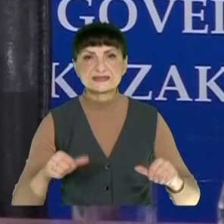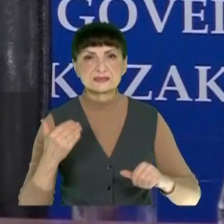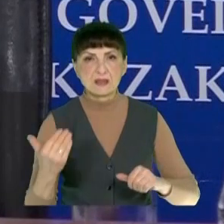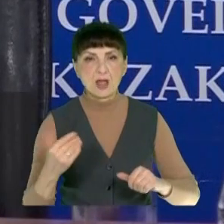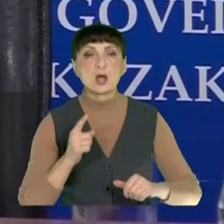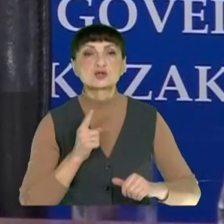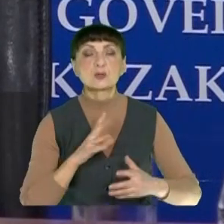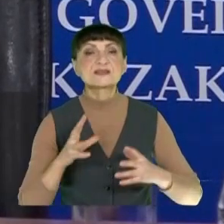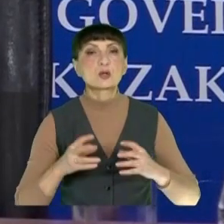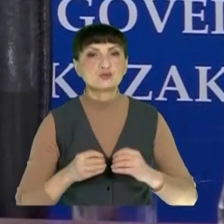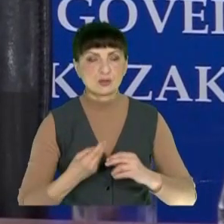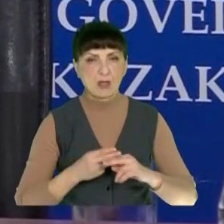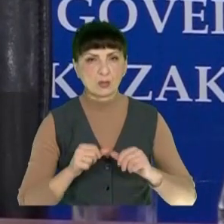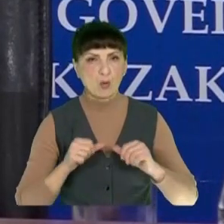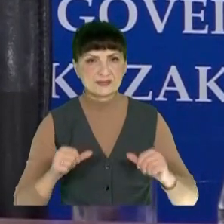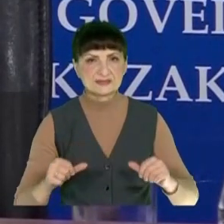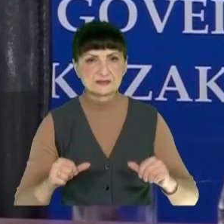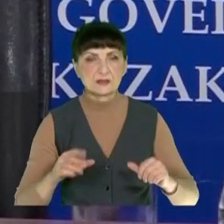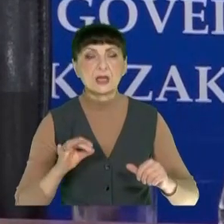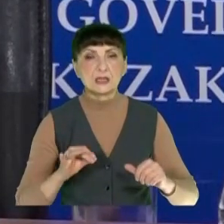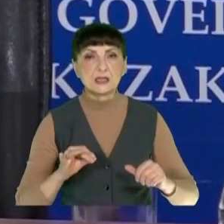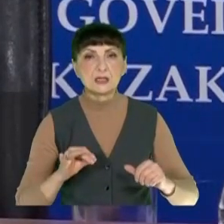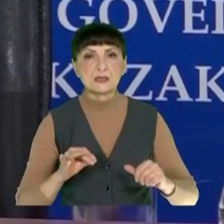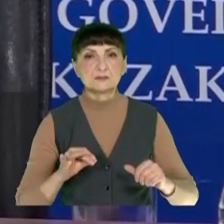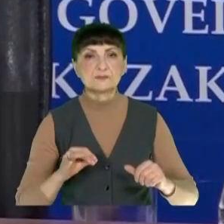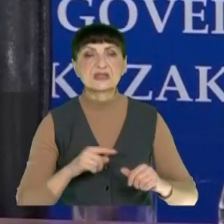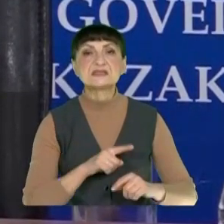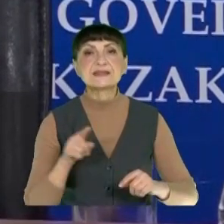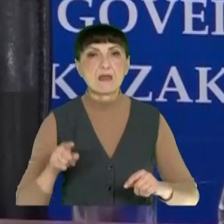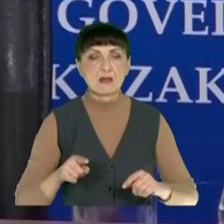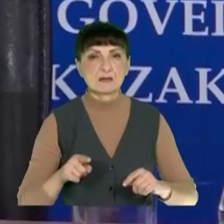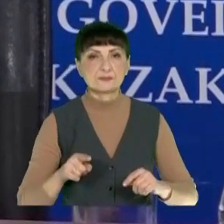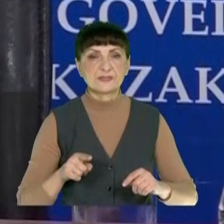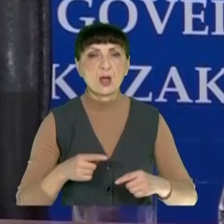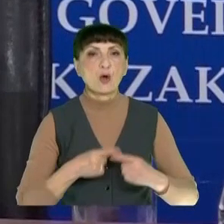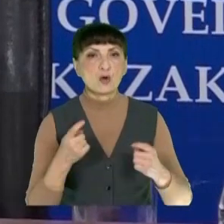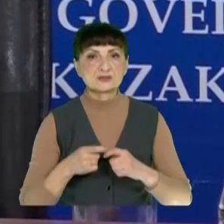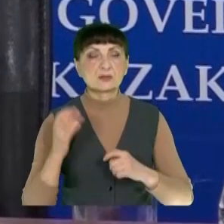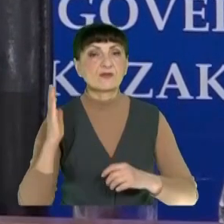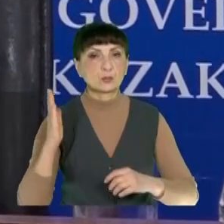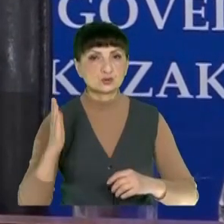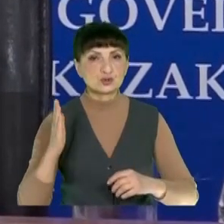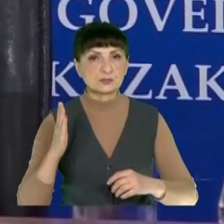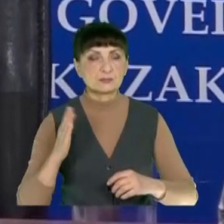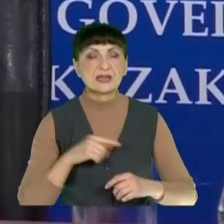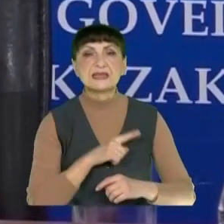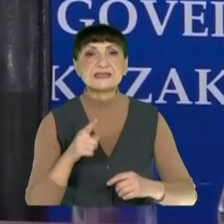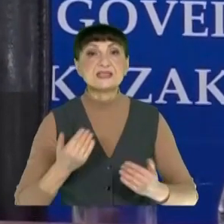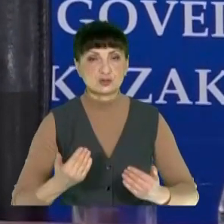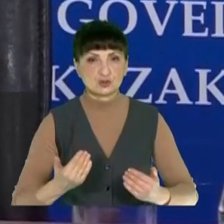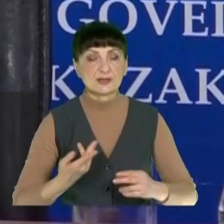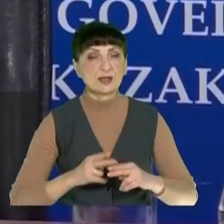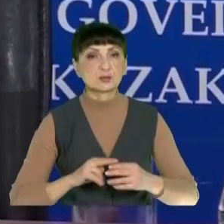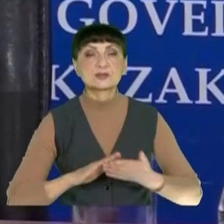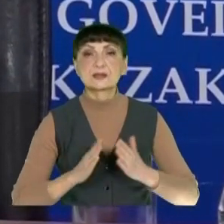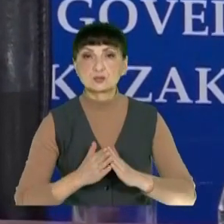Ждем заключения этой комиссии. И те хостелы в будущем и те текущие, которые